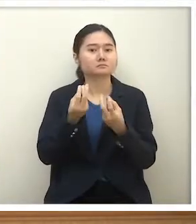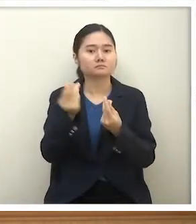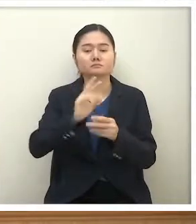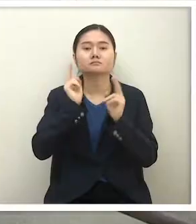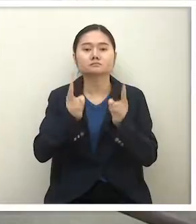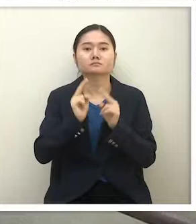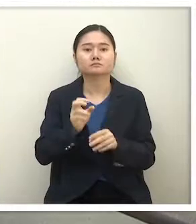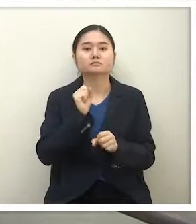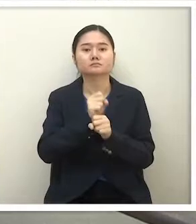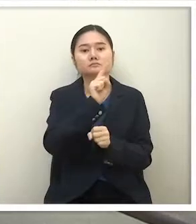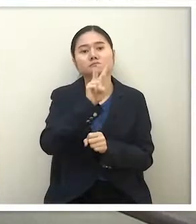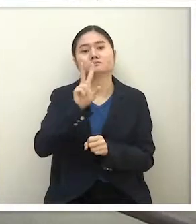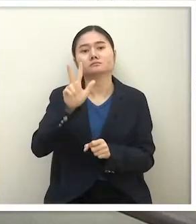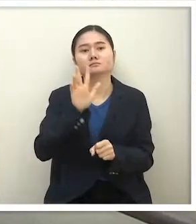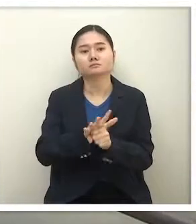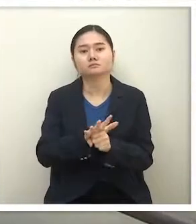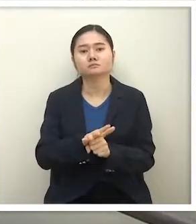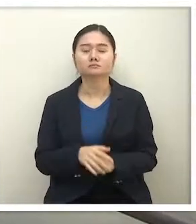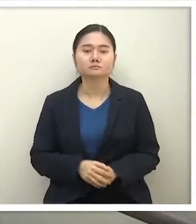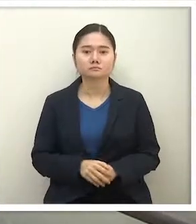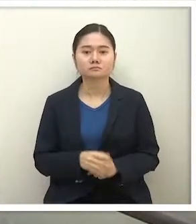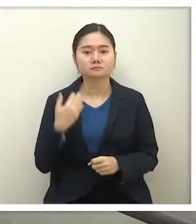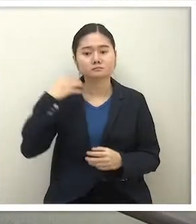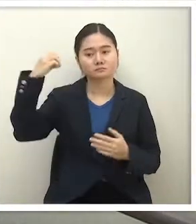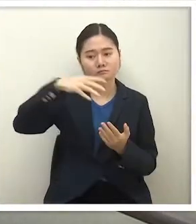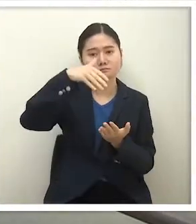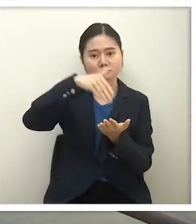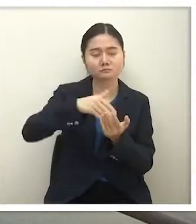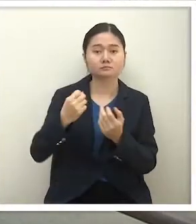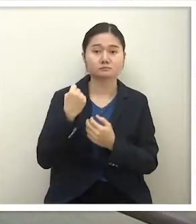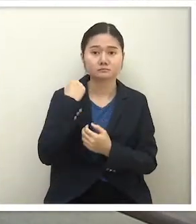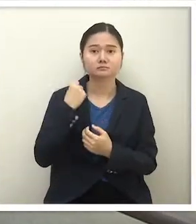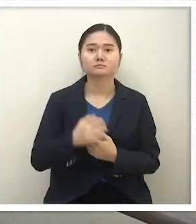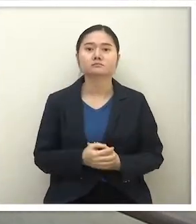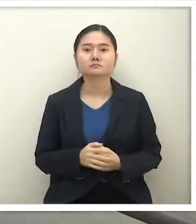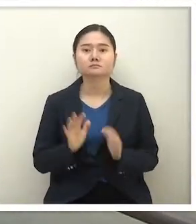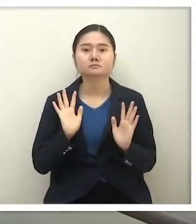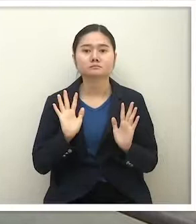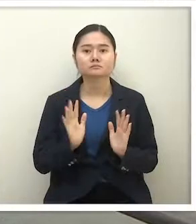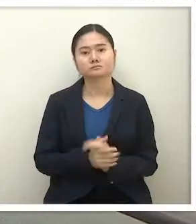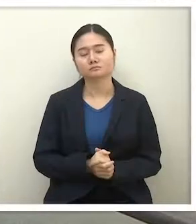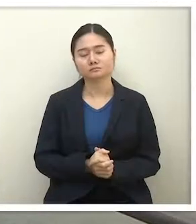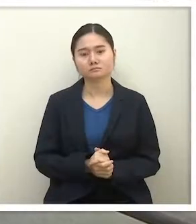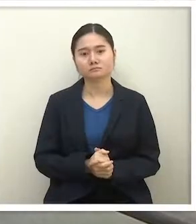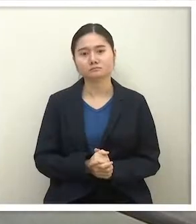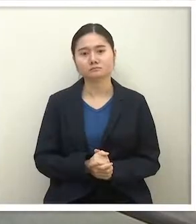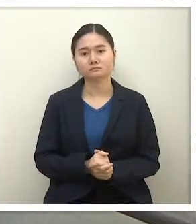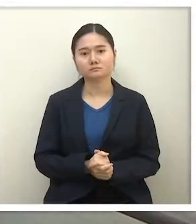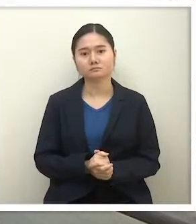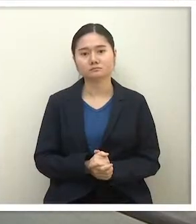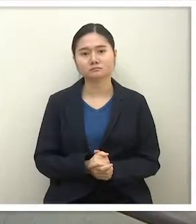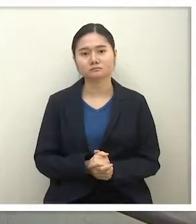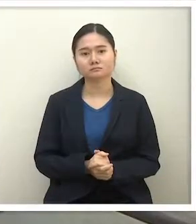การ์ตูนเนี่ยเอาแค่1 2 3พอมีสว่างมีกลางมีเข้ม จบแค่นี้ก็เหลือเฟือ